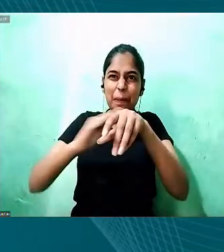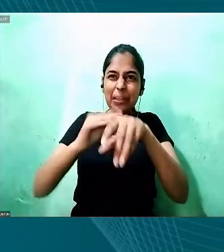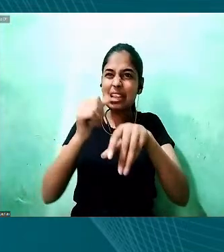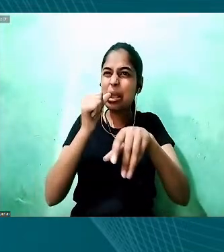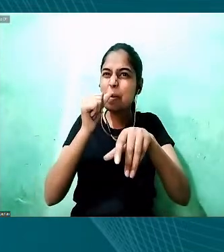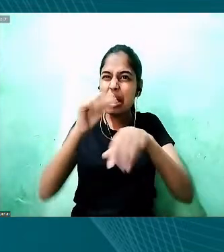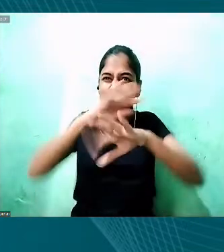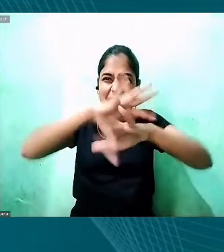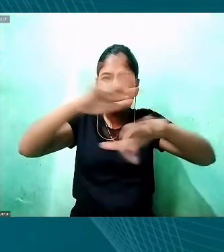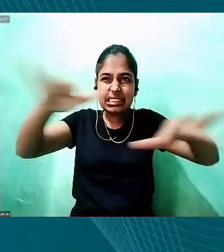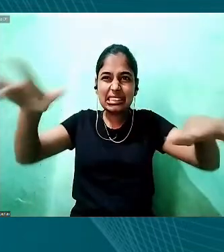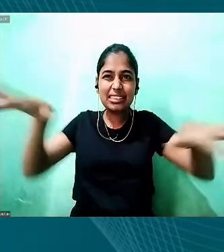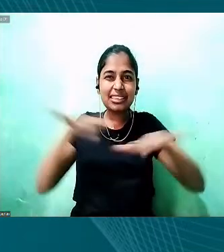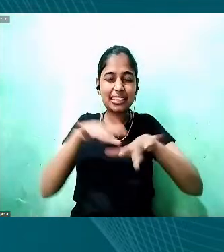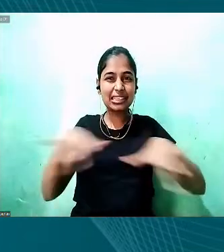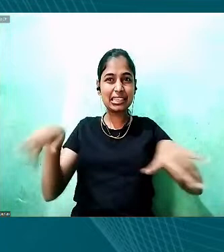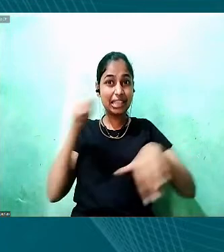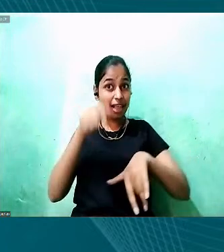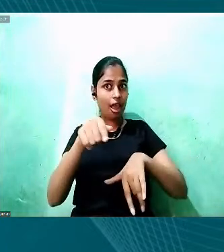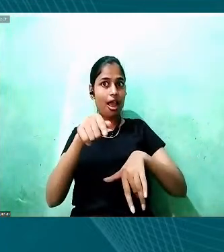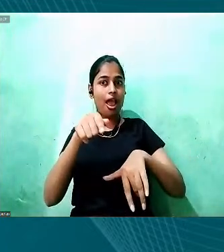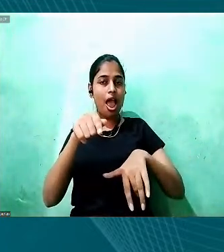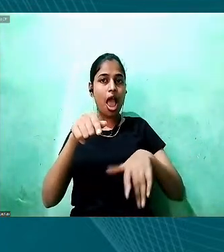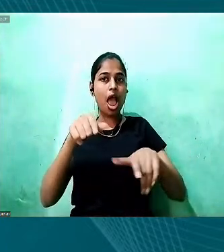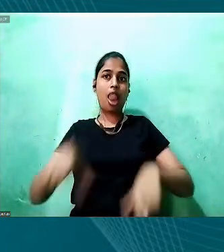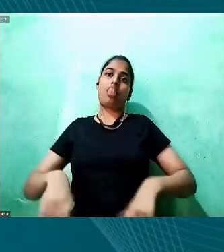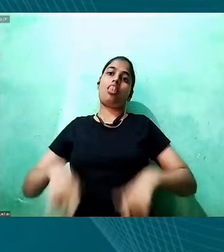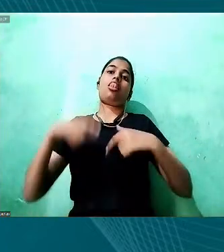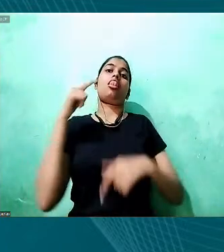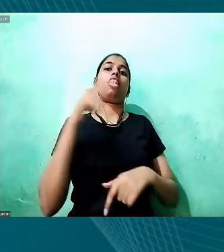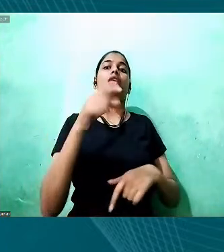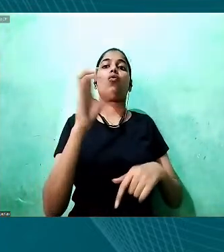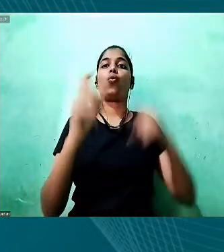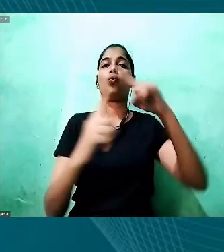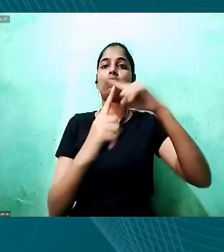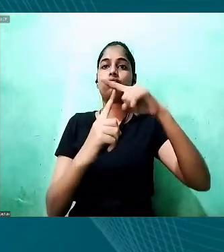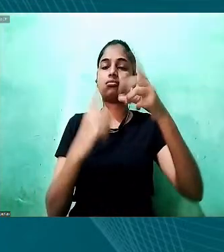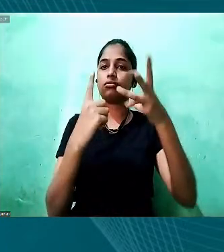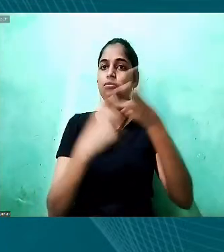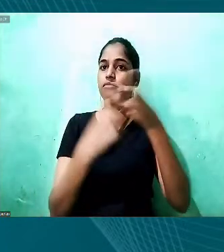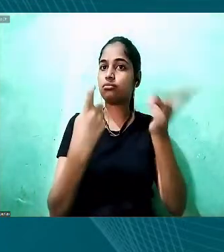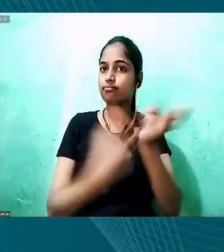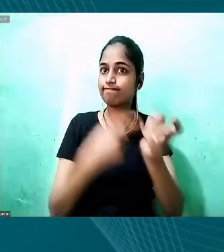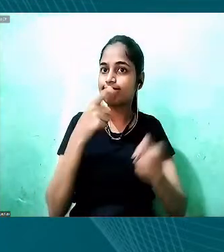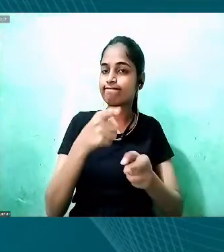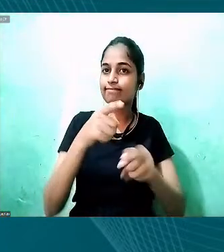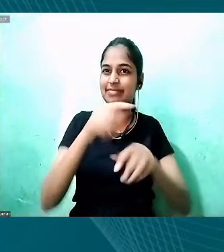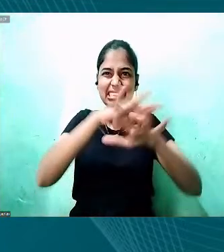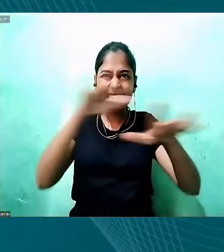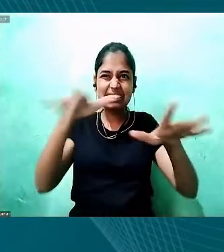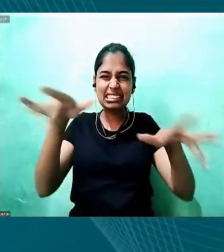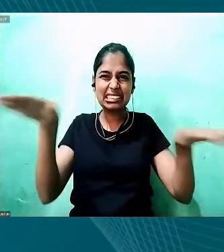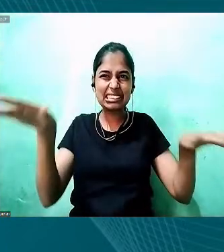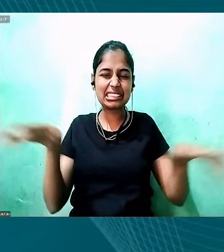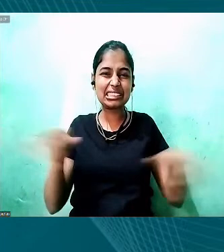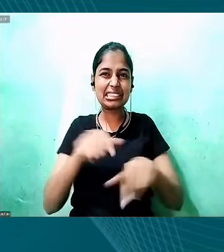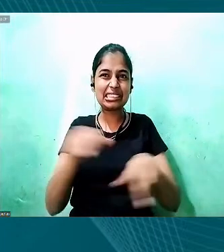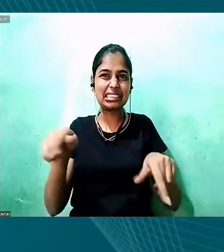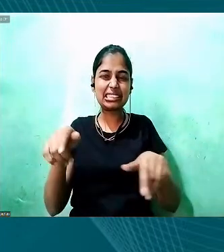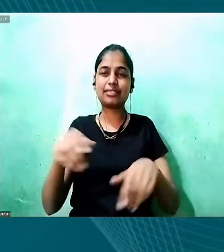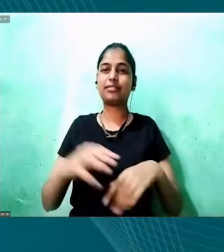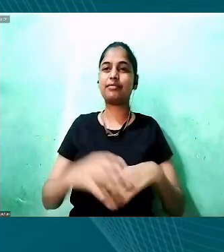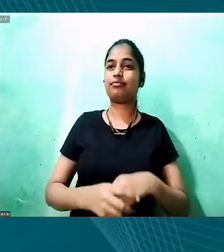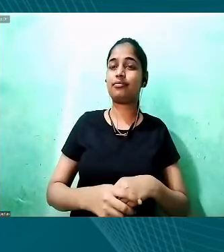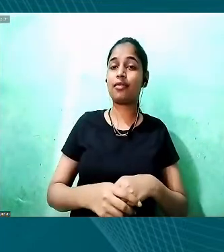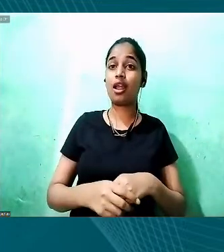आपको कहा, ज़्यादातर otter जो हैं ये दलदल वाले एरिया में पाए जाते हैं और इराक में बहुत ज़्यादा पाए